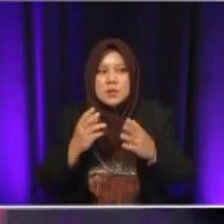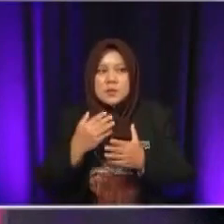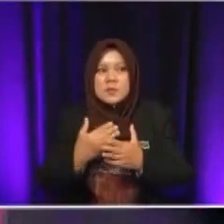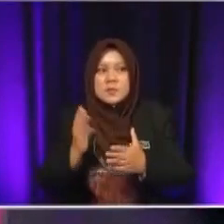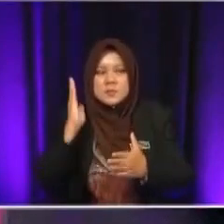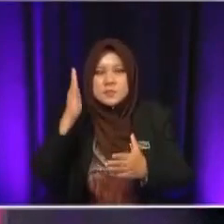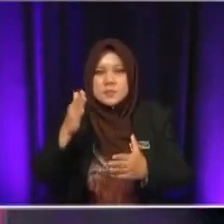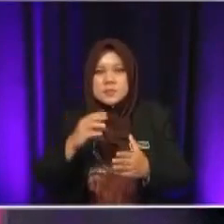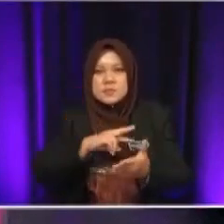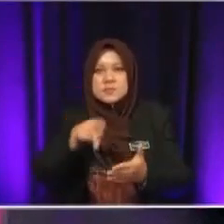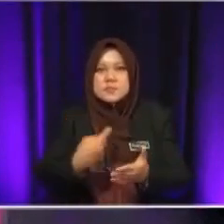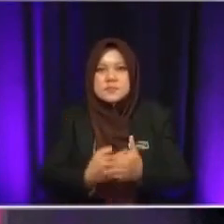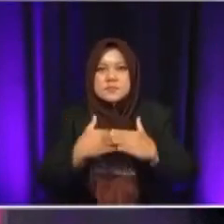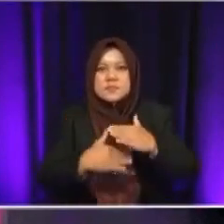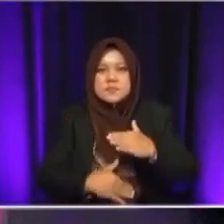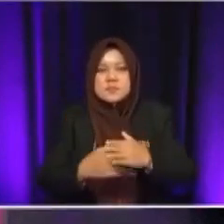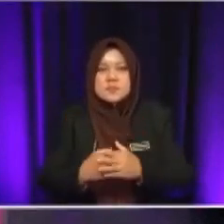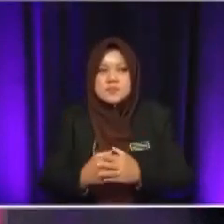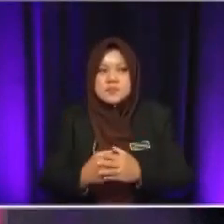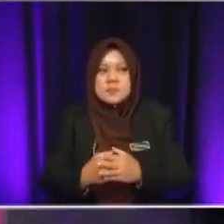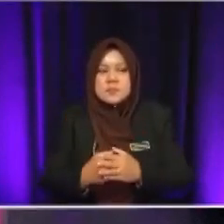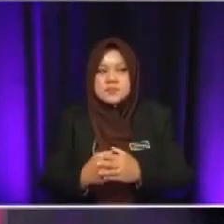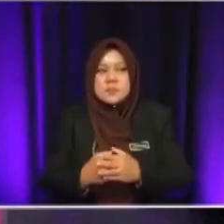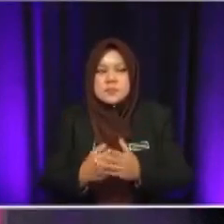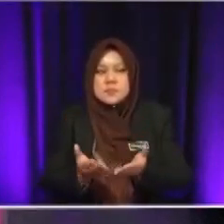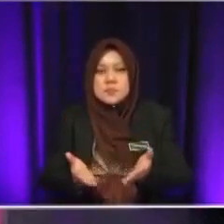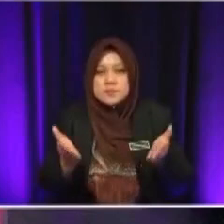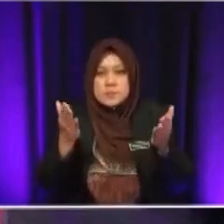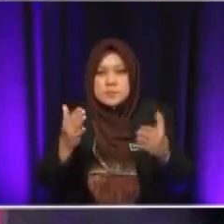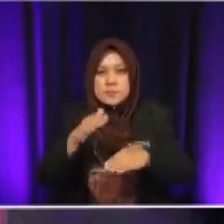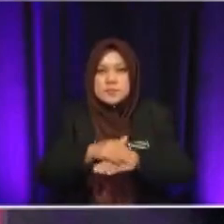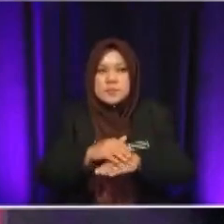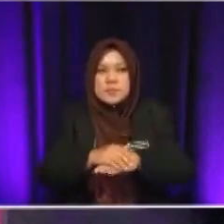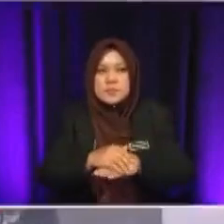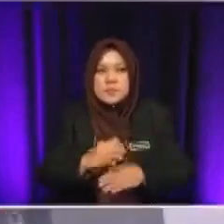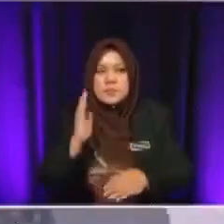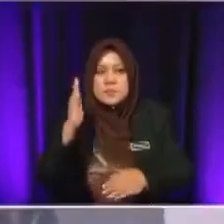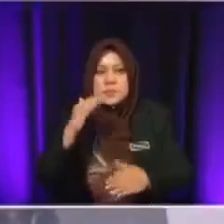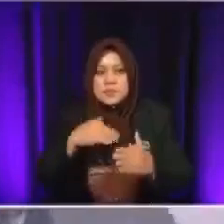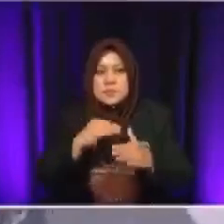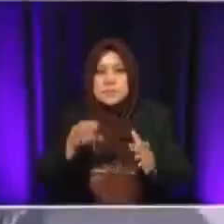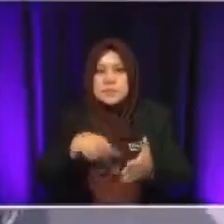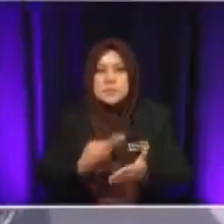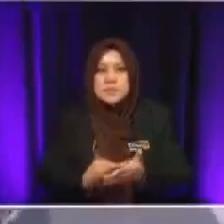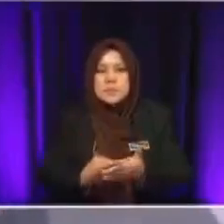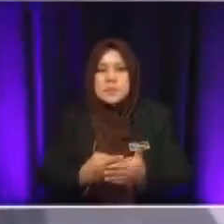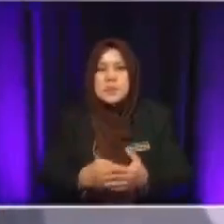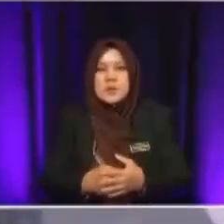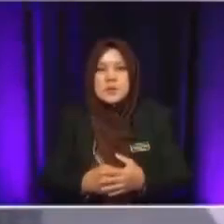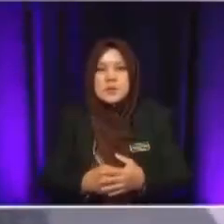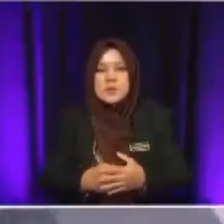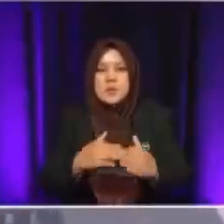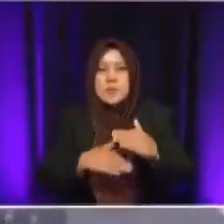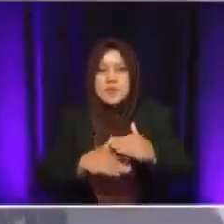jatuh di bawah. So, saluran air tu akan penuh pada takungan kat atas lah. Okey, bekas tanaman. So, dia akan jatuh bawah dan dia akan pusing semula membuat satu